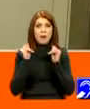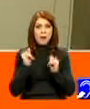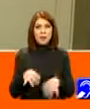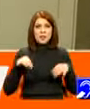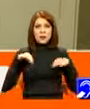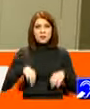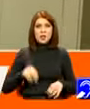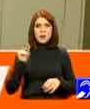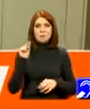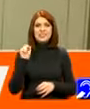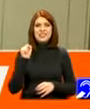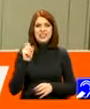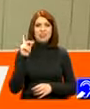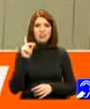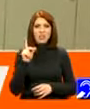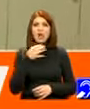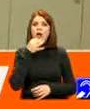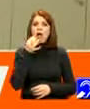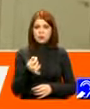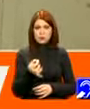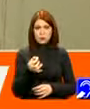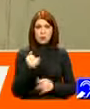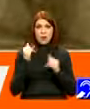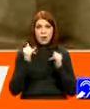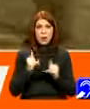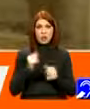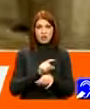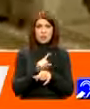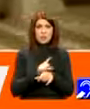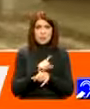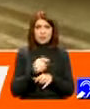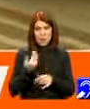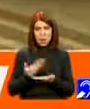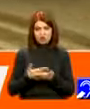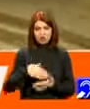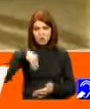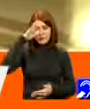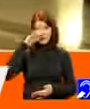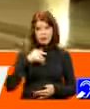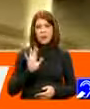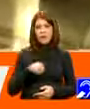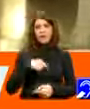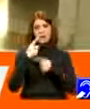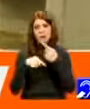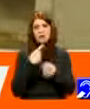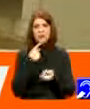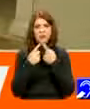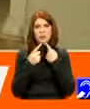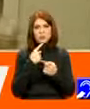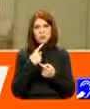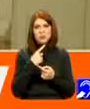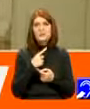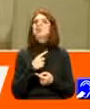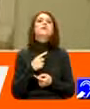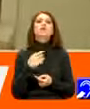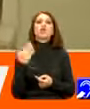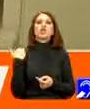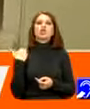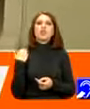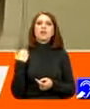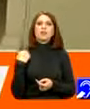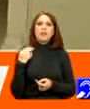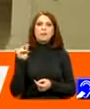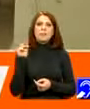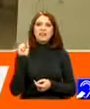președintele PSD Marcel ciolacu spunea ca in aceasta perioada in aceste zile va avea discuții vor avea discuții de a Partidului